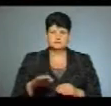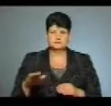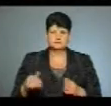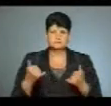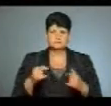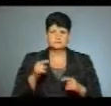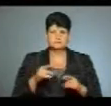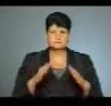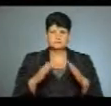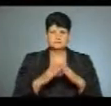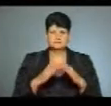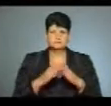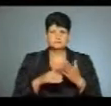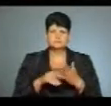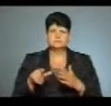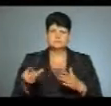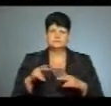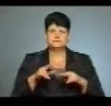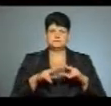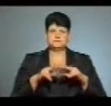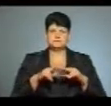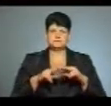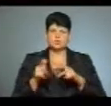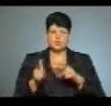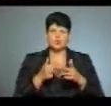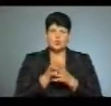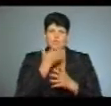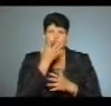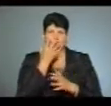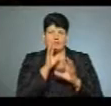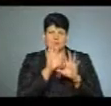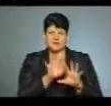Зараз його будинок волонтери готують до утеплення.